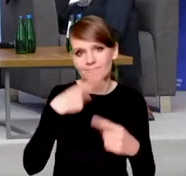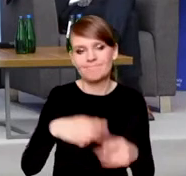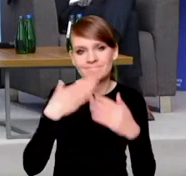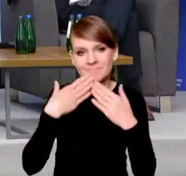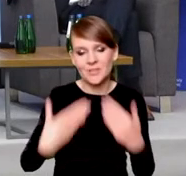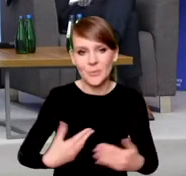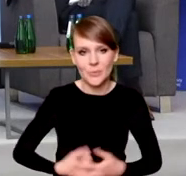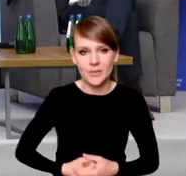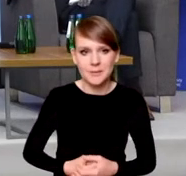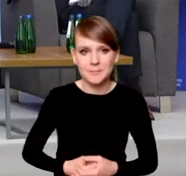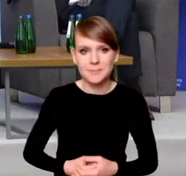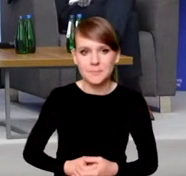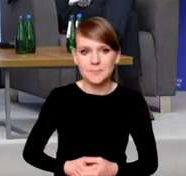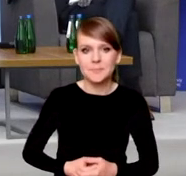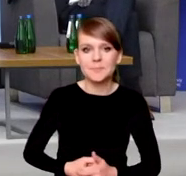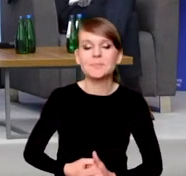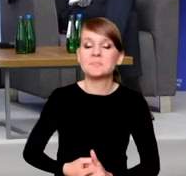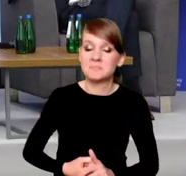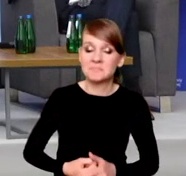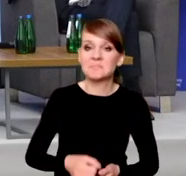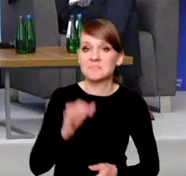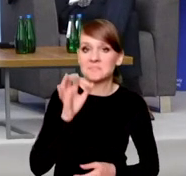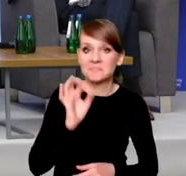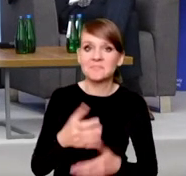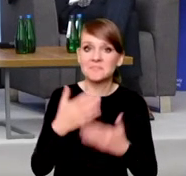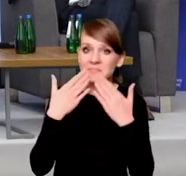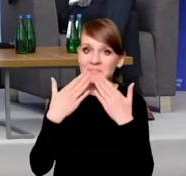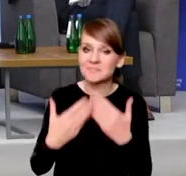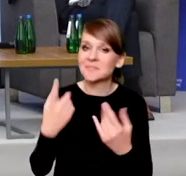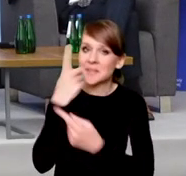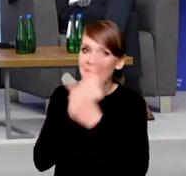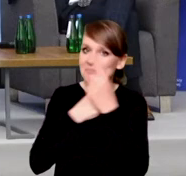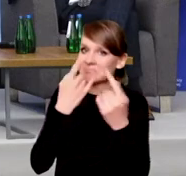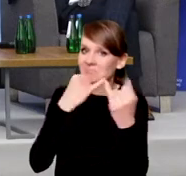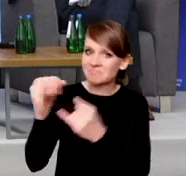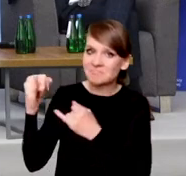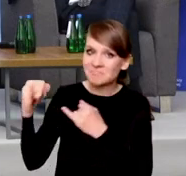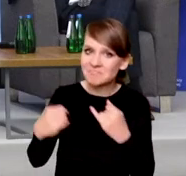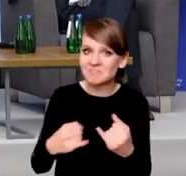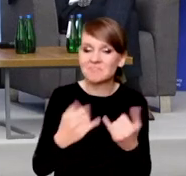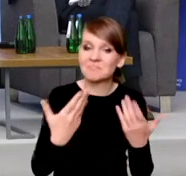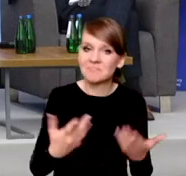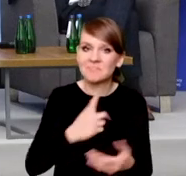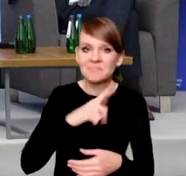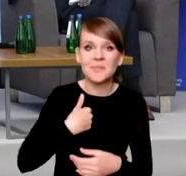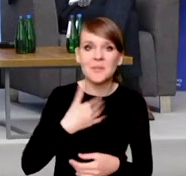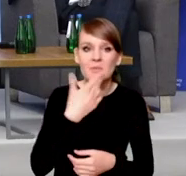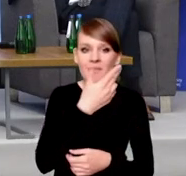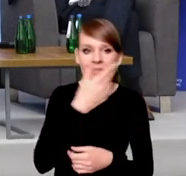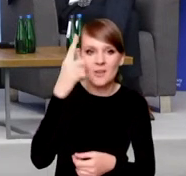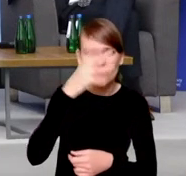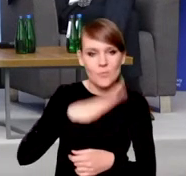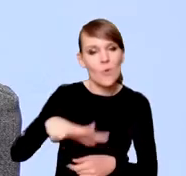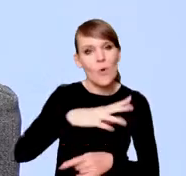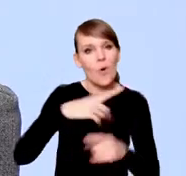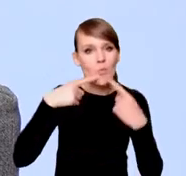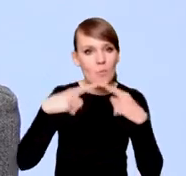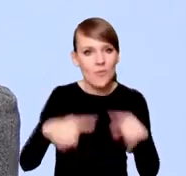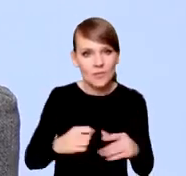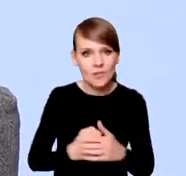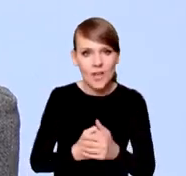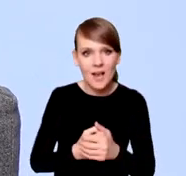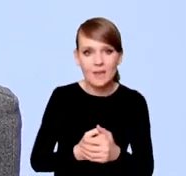proszę Państwa, że się tak pięknie różnimy, bo jak mówimy o społecznej odpowiedzialności, to ze